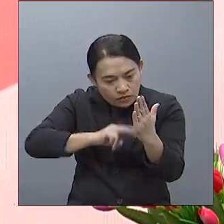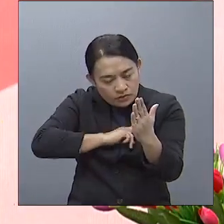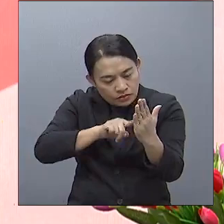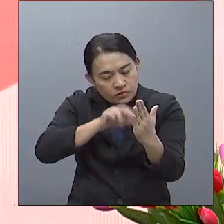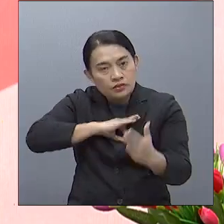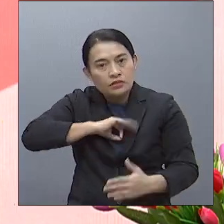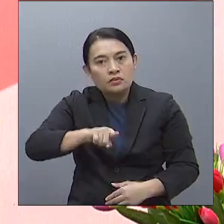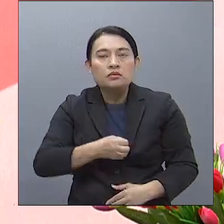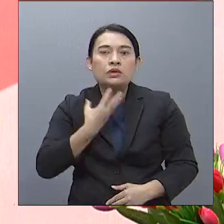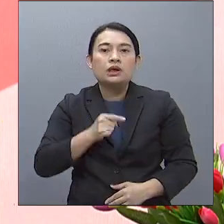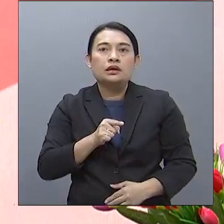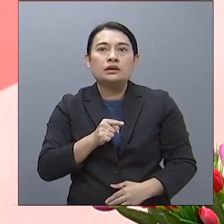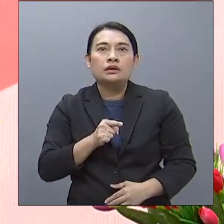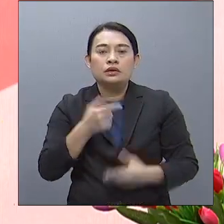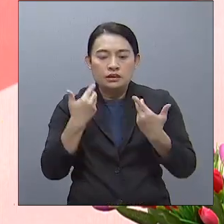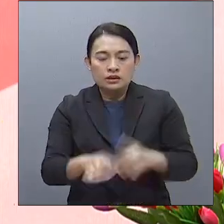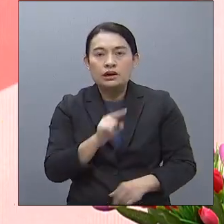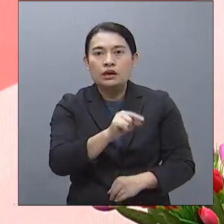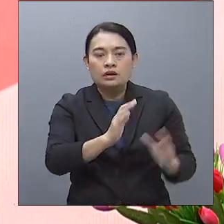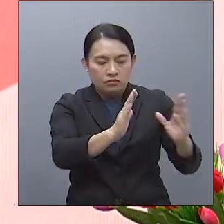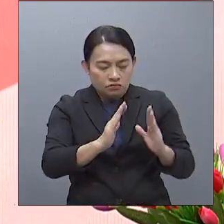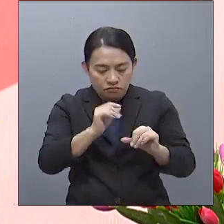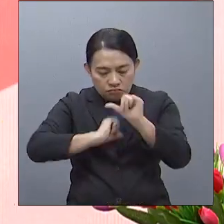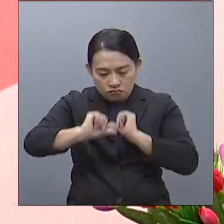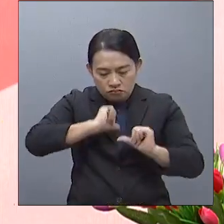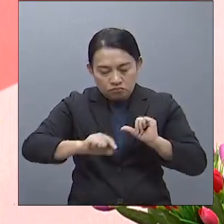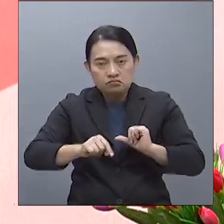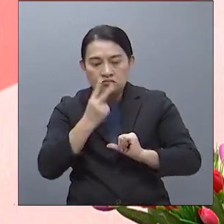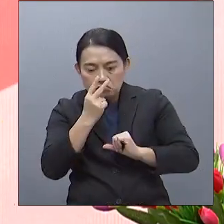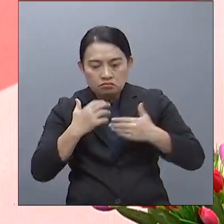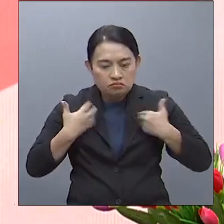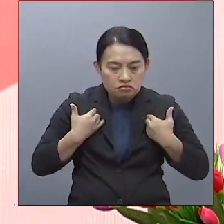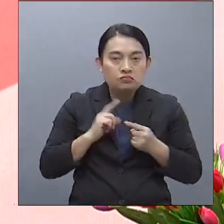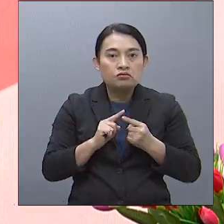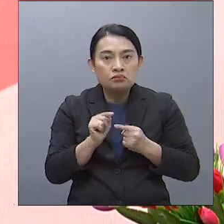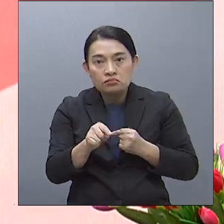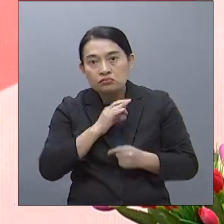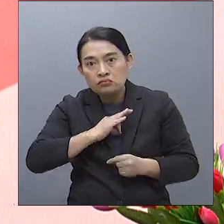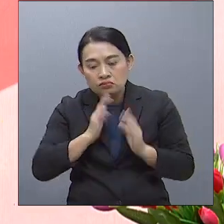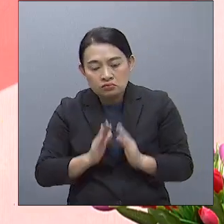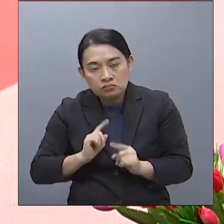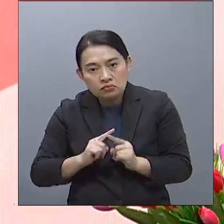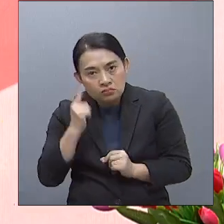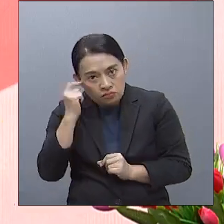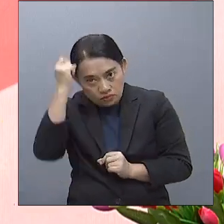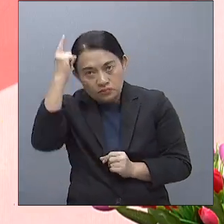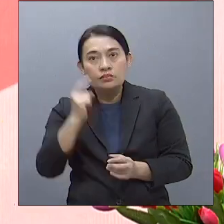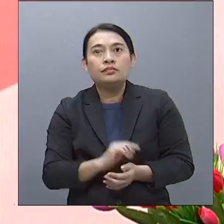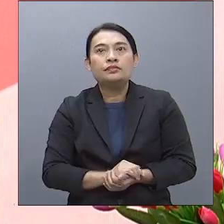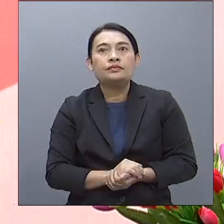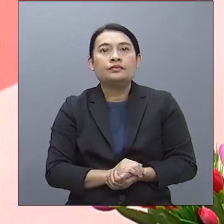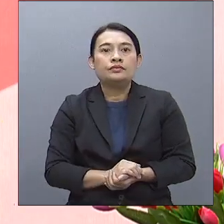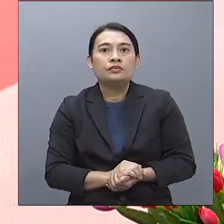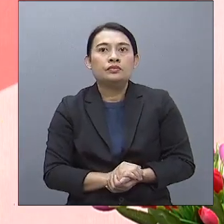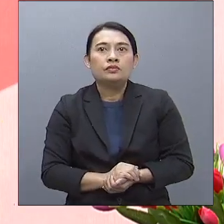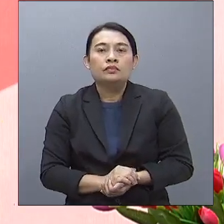แบบเบื่อไปหน่อยพอทำมาเป็นละครมีความดราม่ามีความสนุกเข้าไปเนี่ย มันทำให้คนเก็ตขึ้นและเดี๋ยวนี้ดีนะฮะเพราะว่าละ